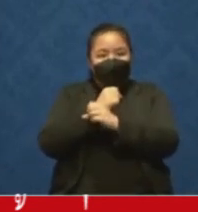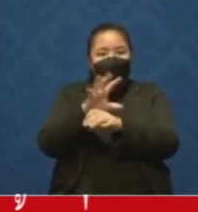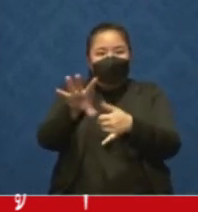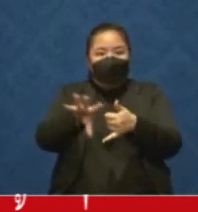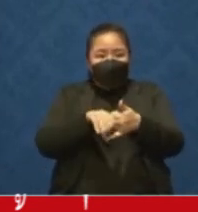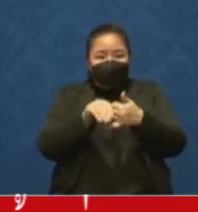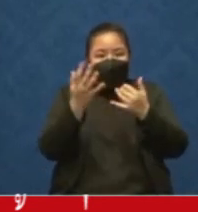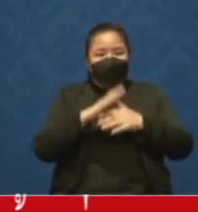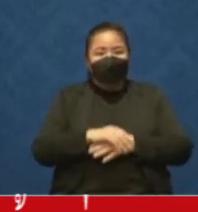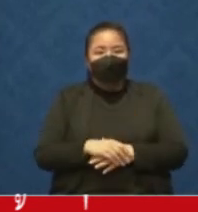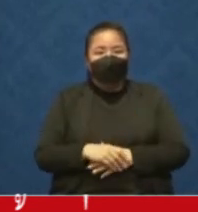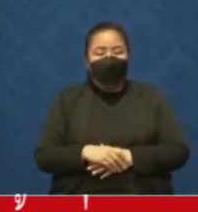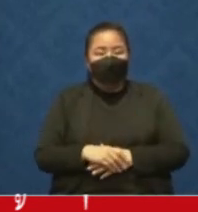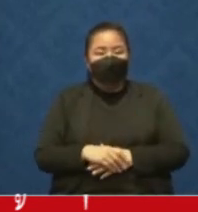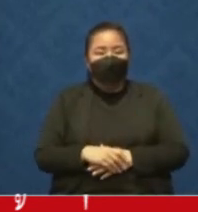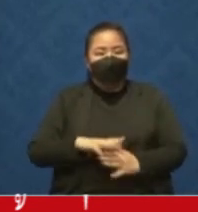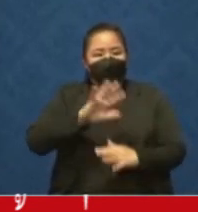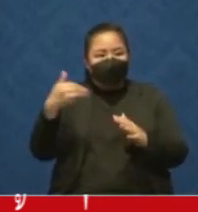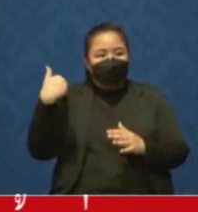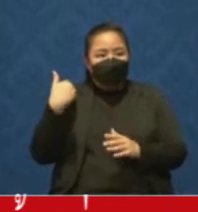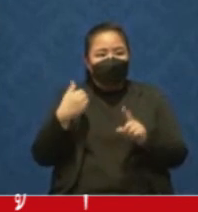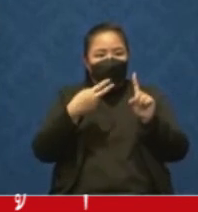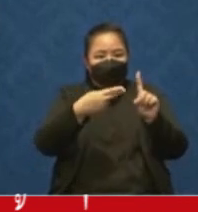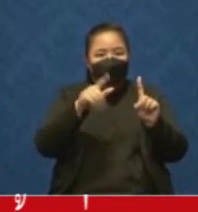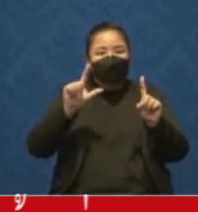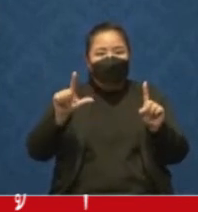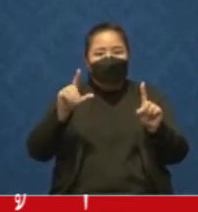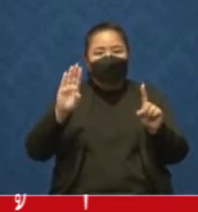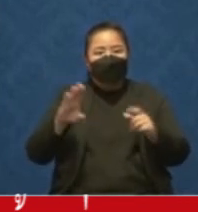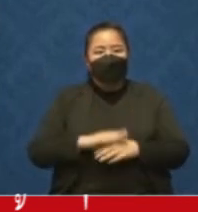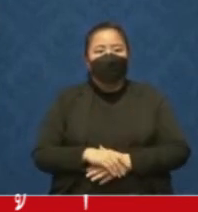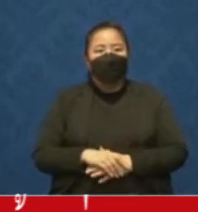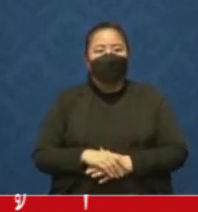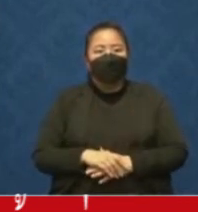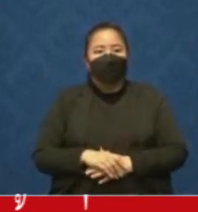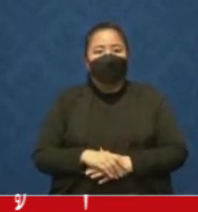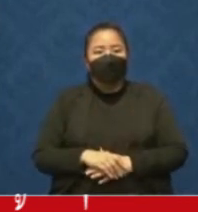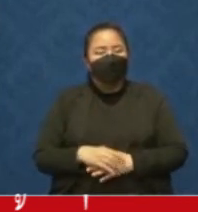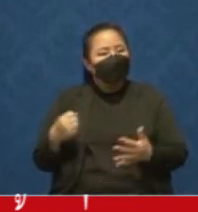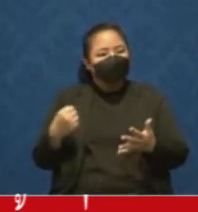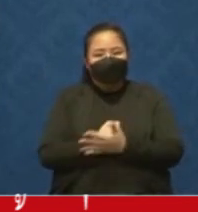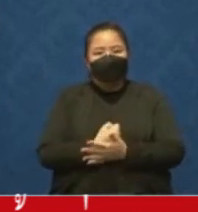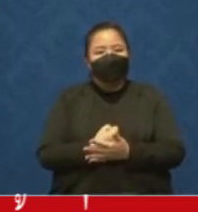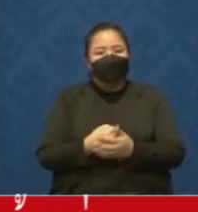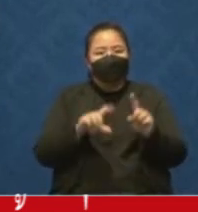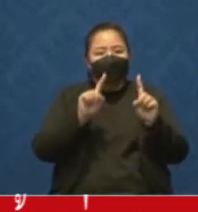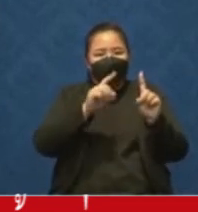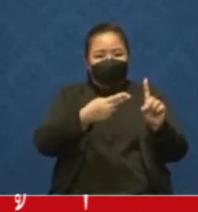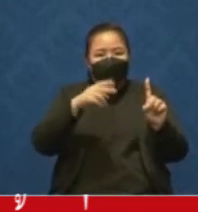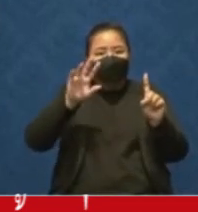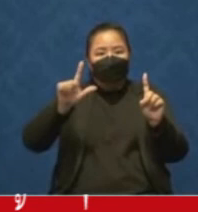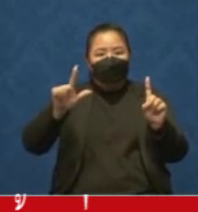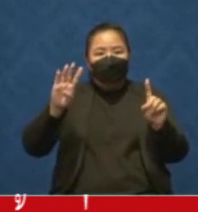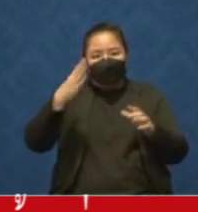ถึง 30 ลานด์คิเป็มลค่า 1, ล้านบาทเฉยได้มากเลยครับ1,000 ล้านบาทที่เราจะต้อง televis Hugoแต